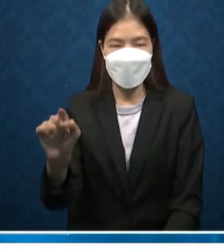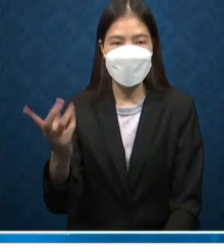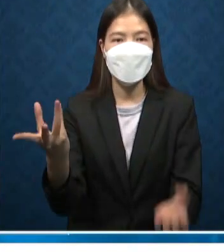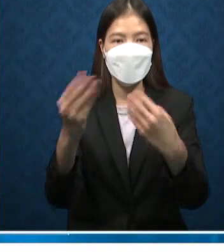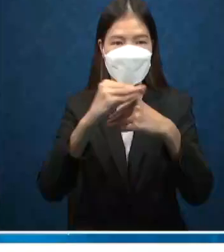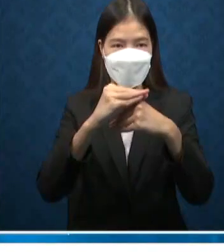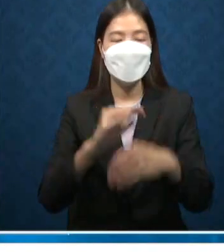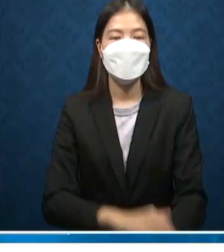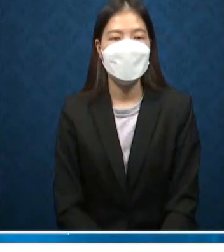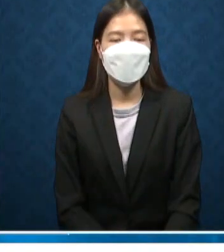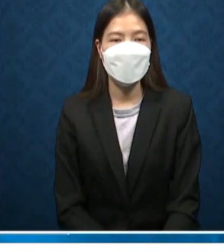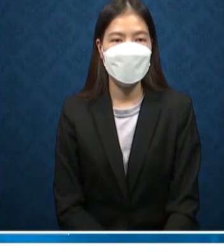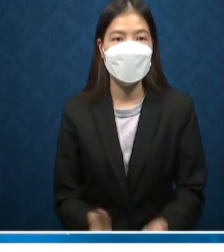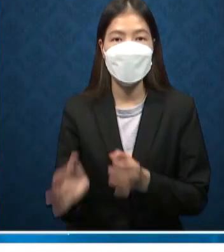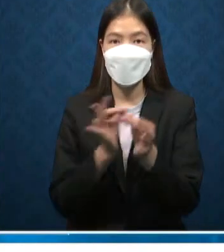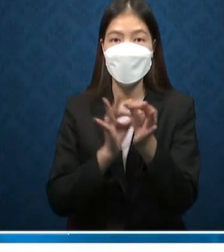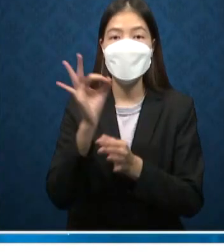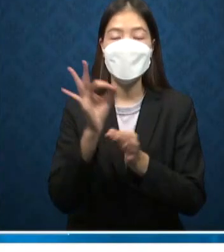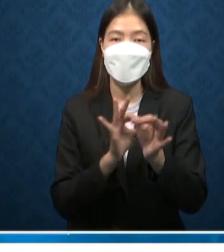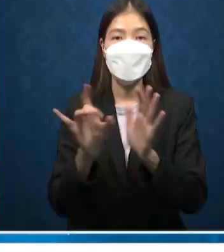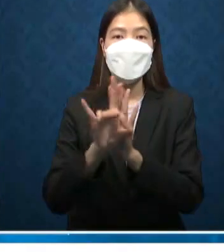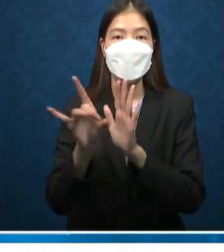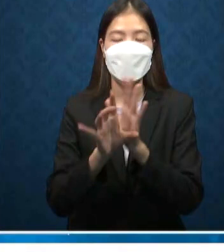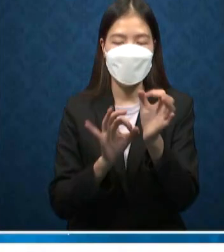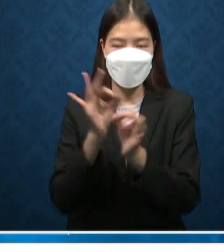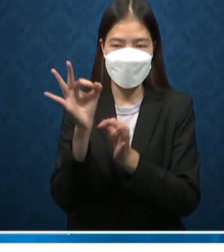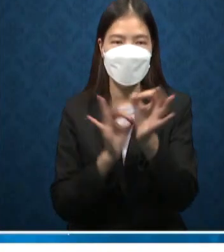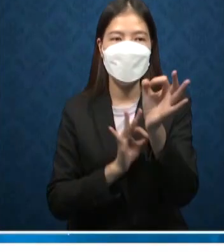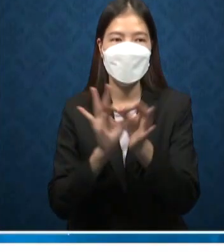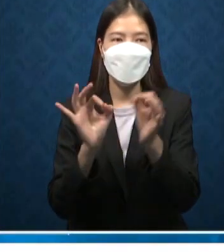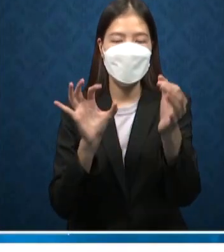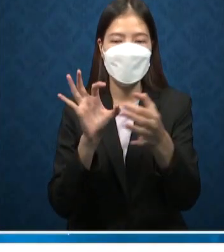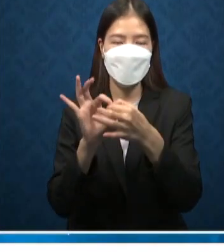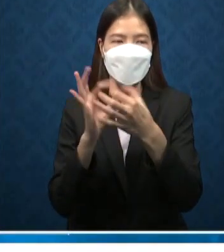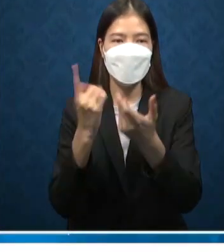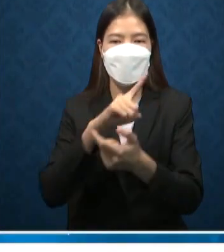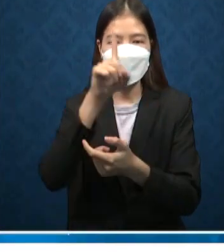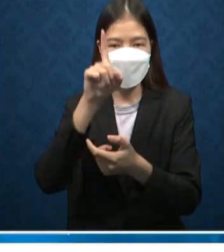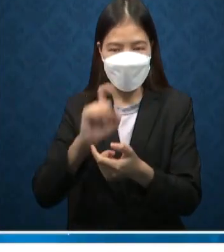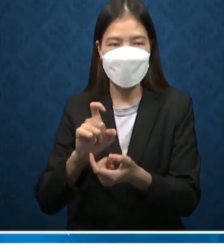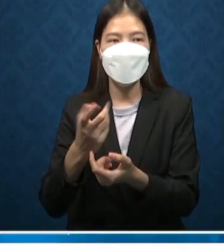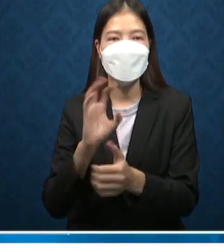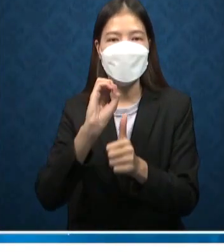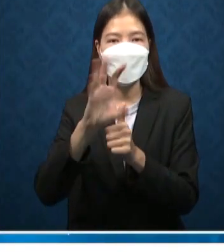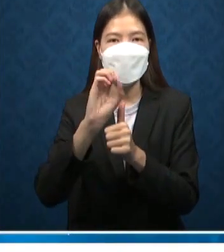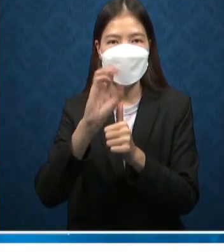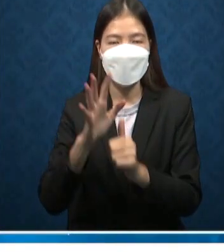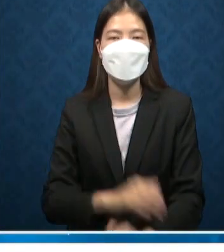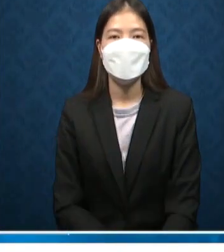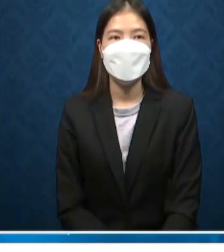ผมขอไปพูดในตอนท้ายในเรื่องของข้อสังเกตและข้อเสนอแนะครับ